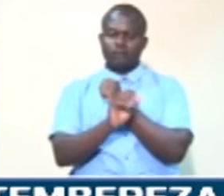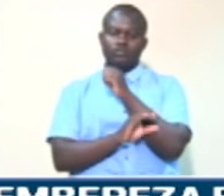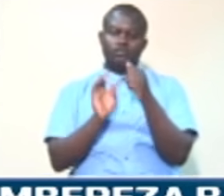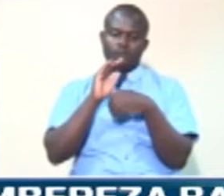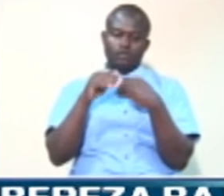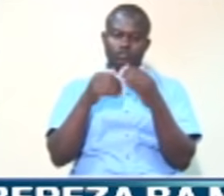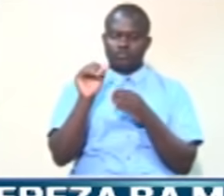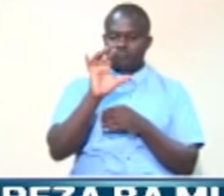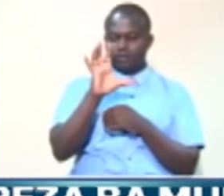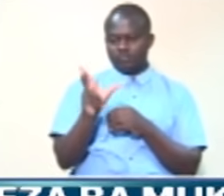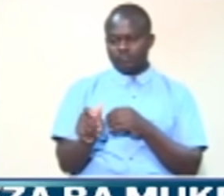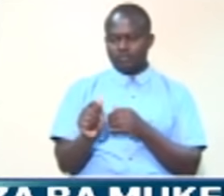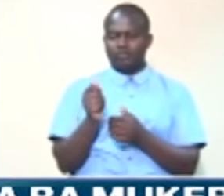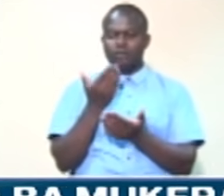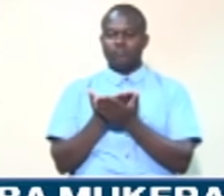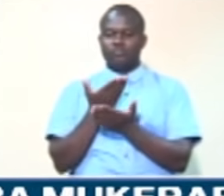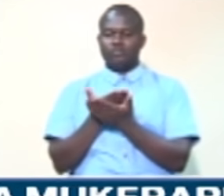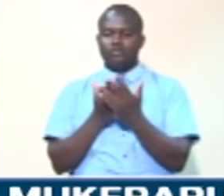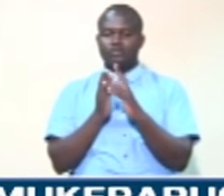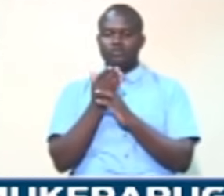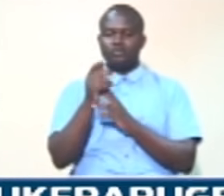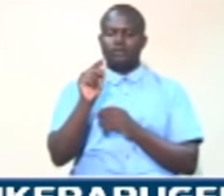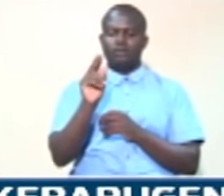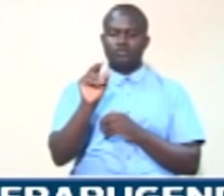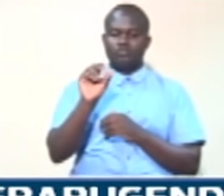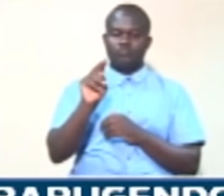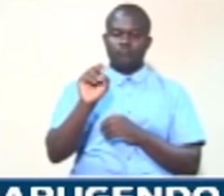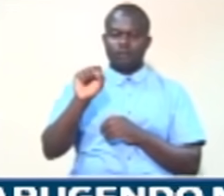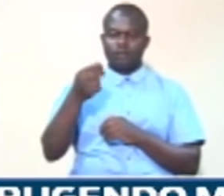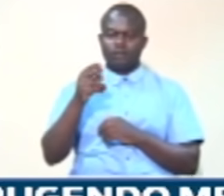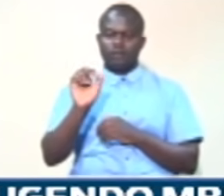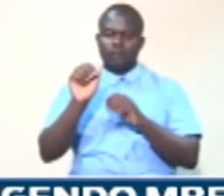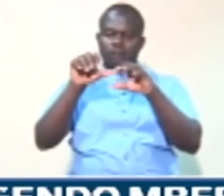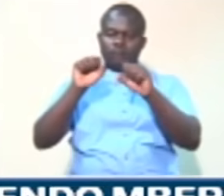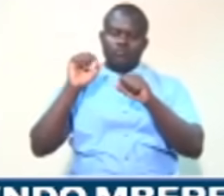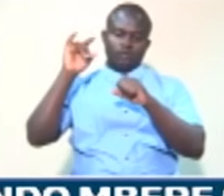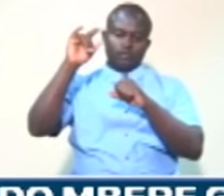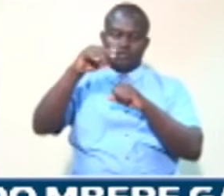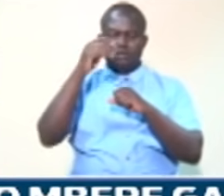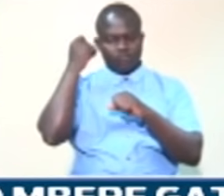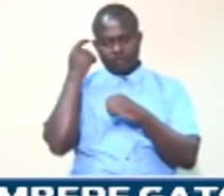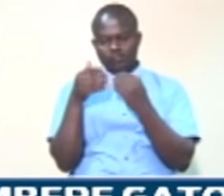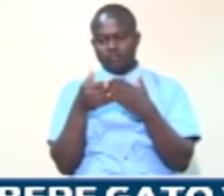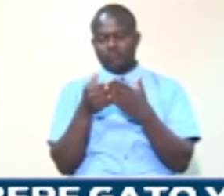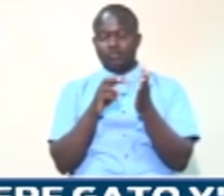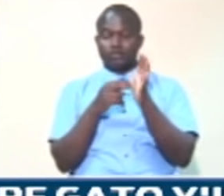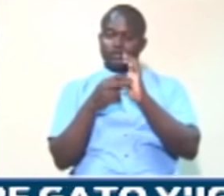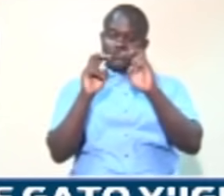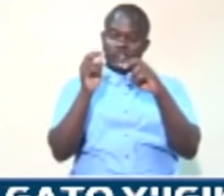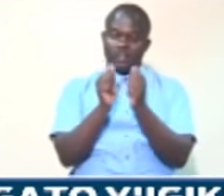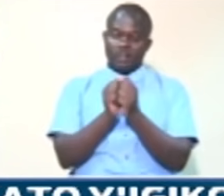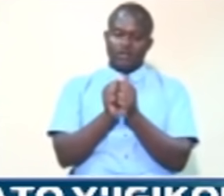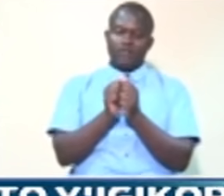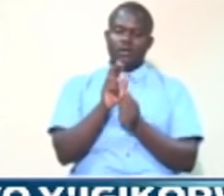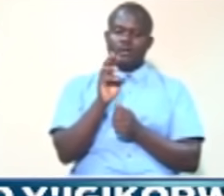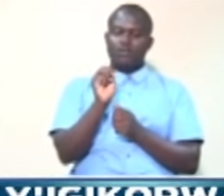muri Afurika, byabasabaga guca Kinshasa akaba ariyo bafatira Rwanda yaberekeza Kigali bakomeza. Bivuze yuko yari